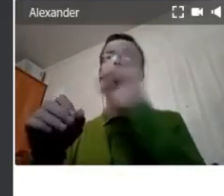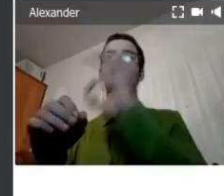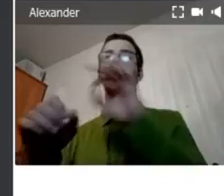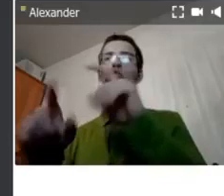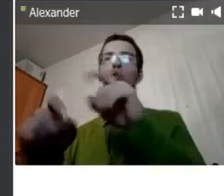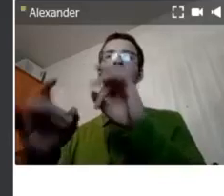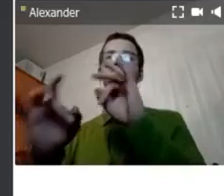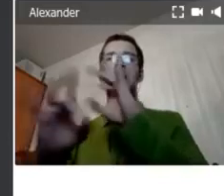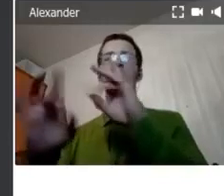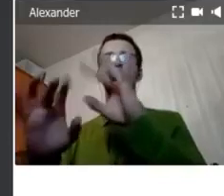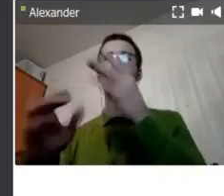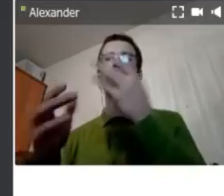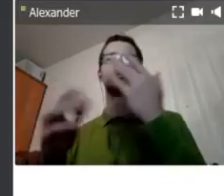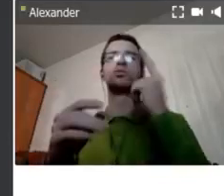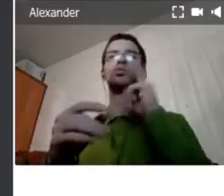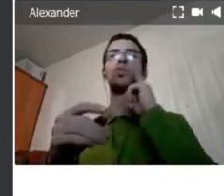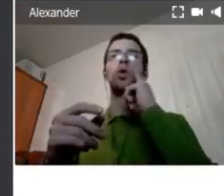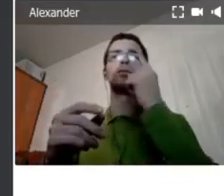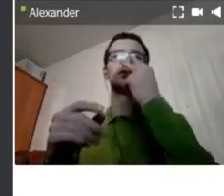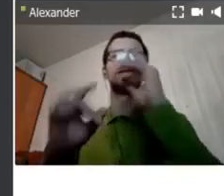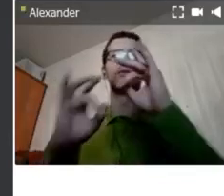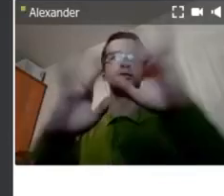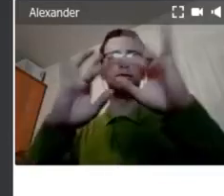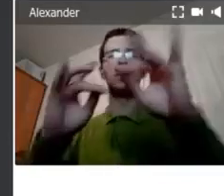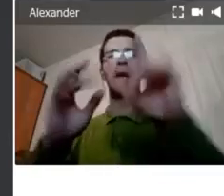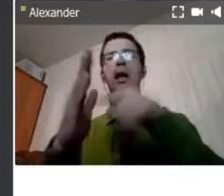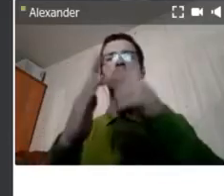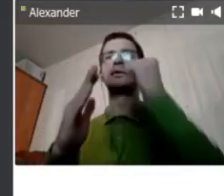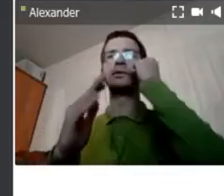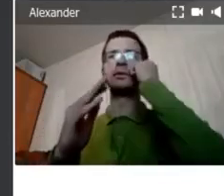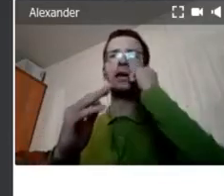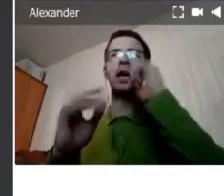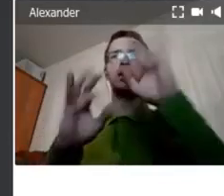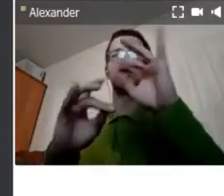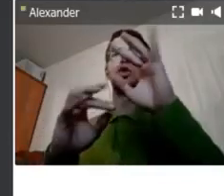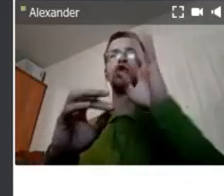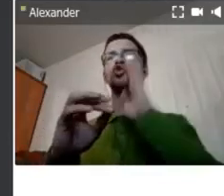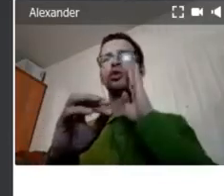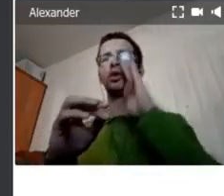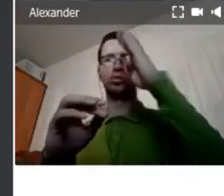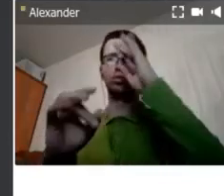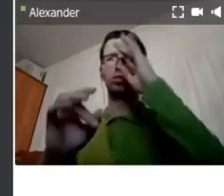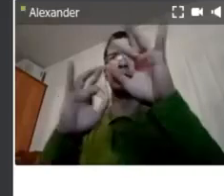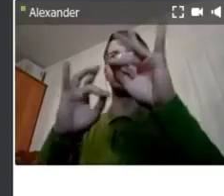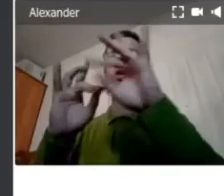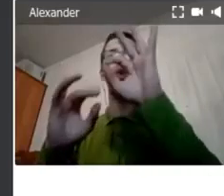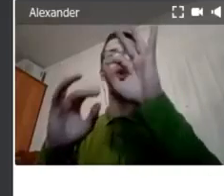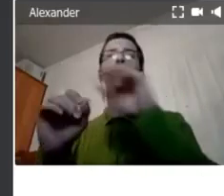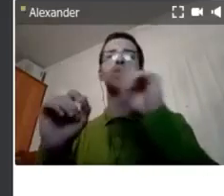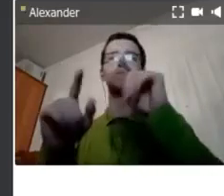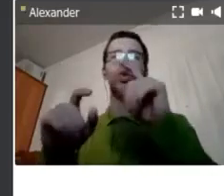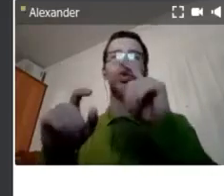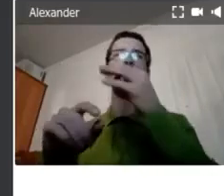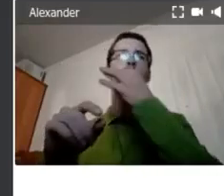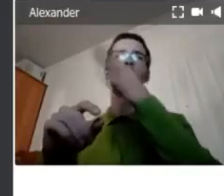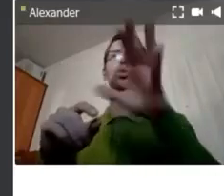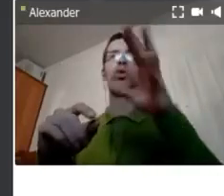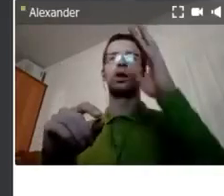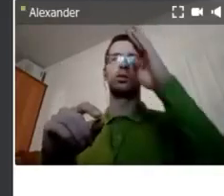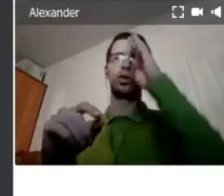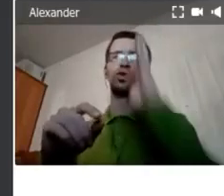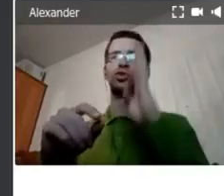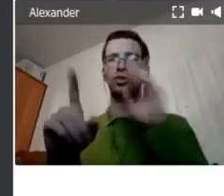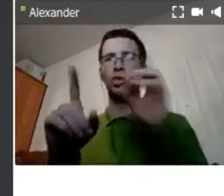национальности, и любой человек абсолютно знает, что это такое. О чем это говорит? О том, что нам не нужно